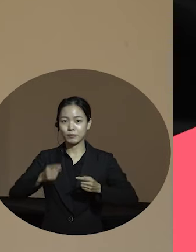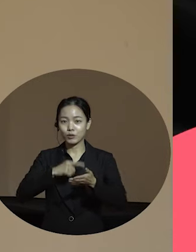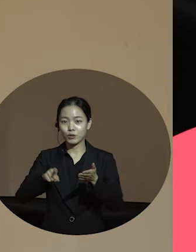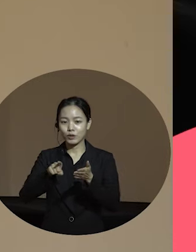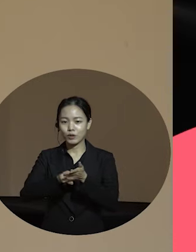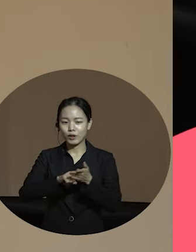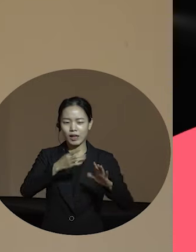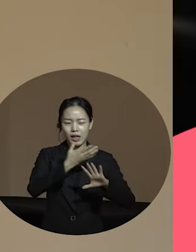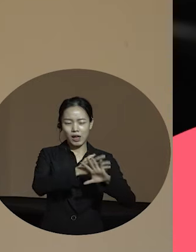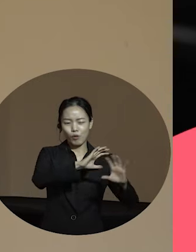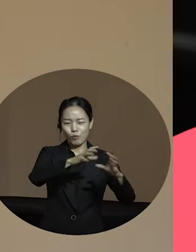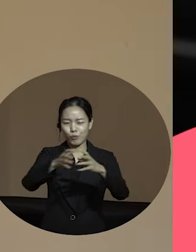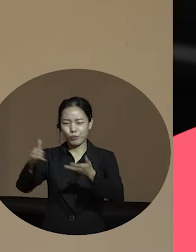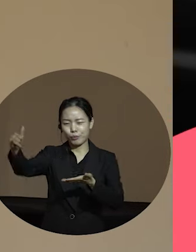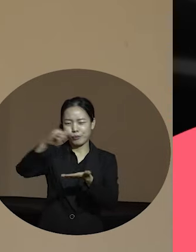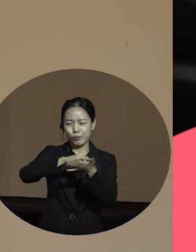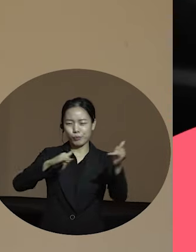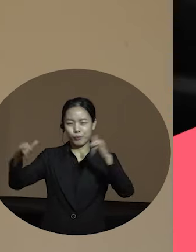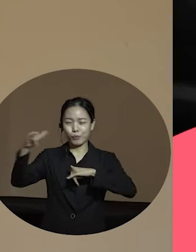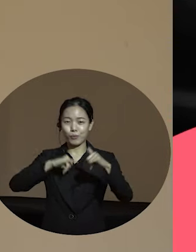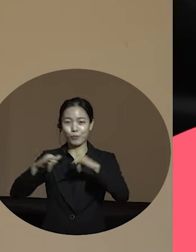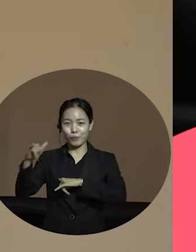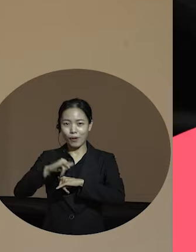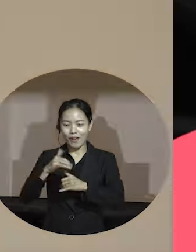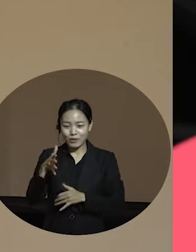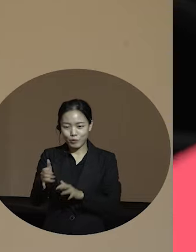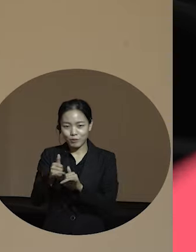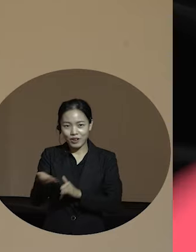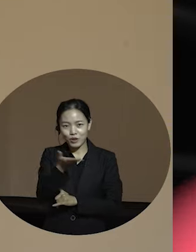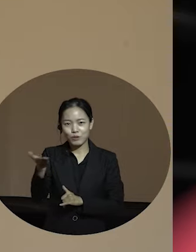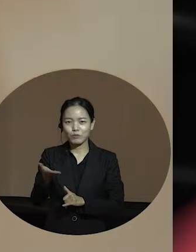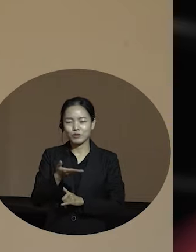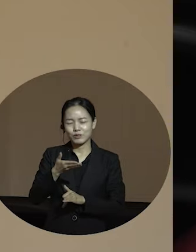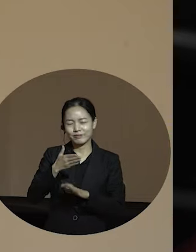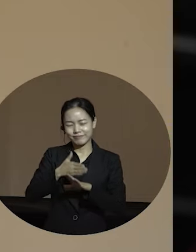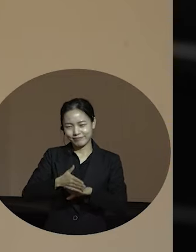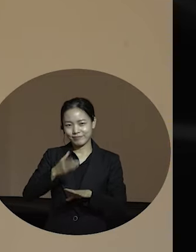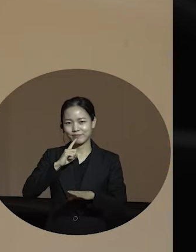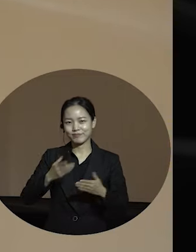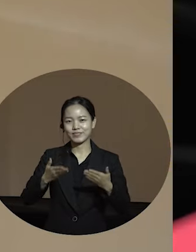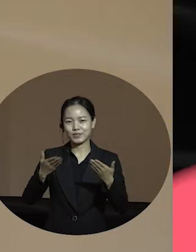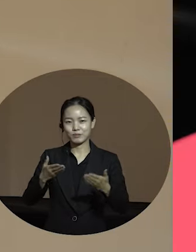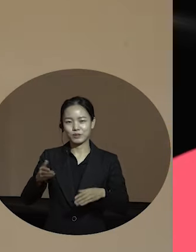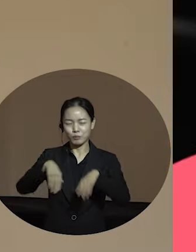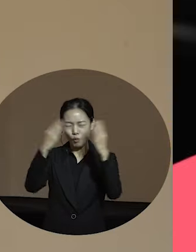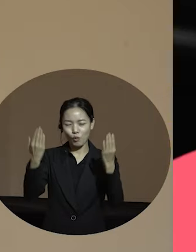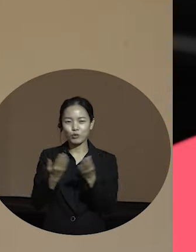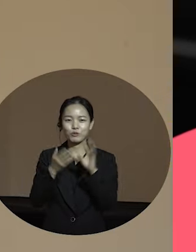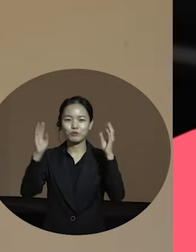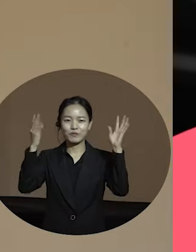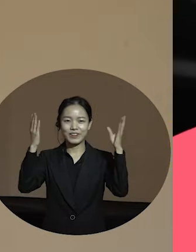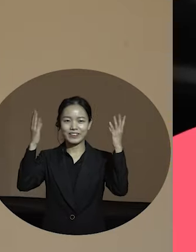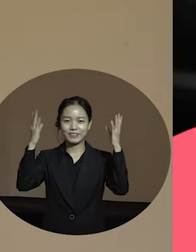분들께 깊은 감사의 인사를 드리며 여러분 모두를 환영합니다.